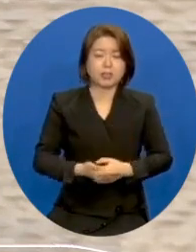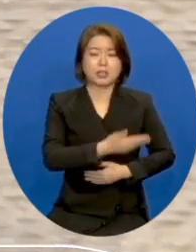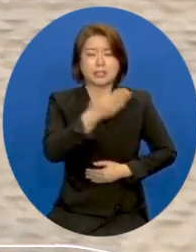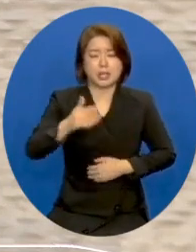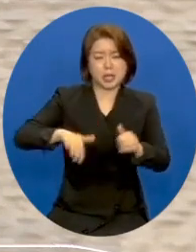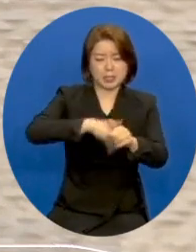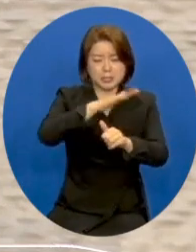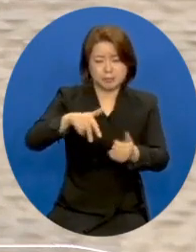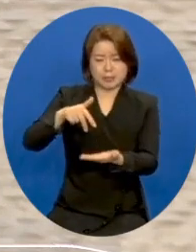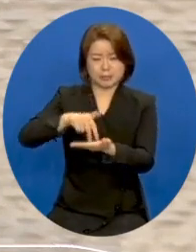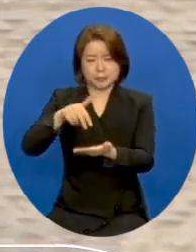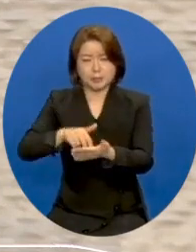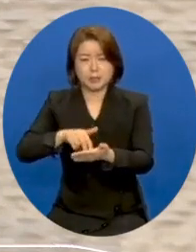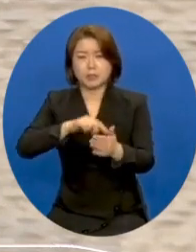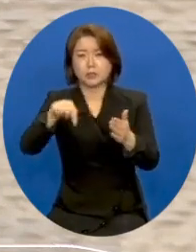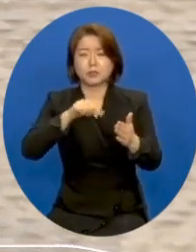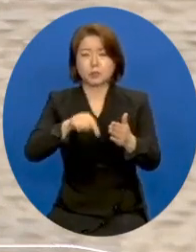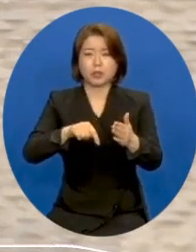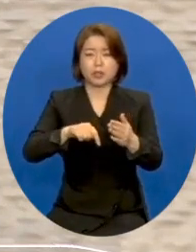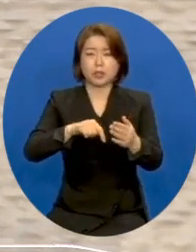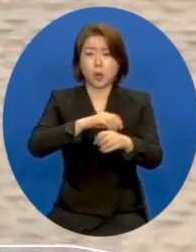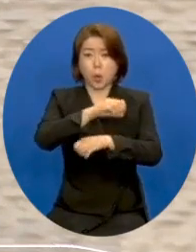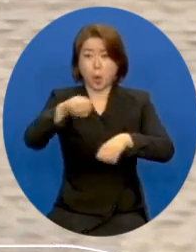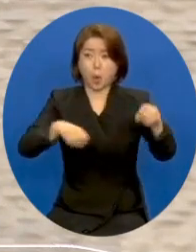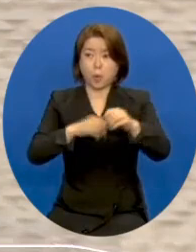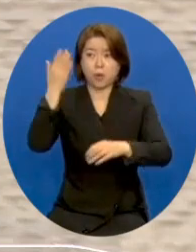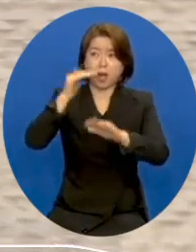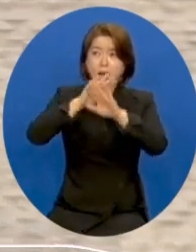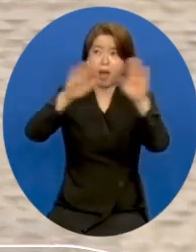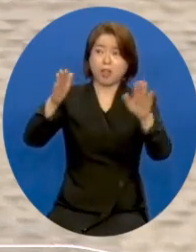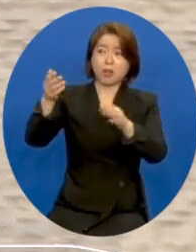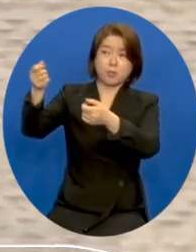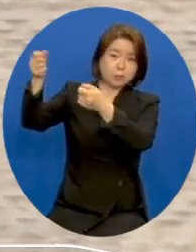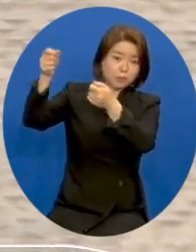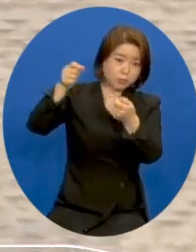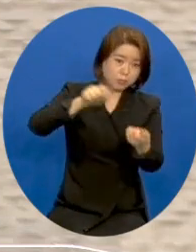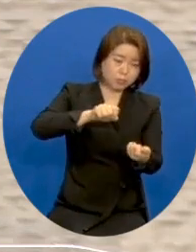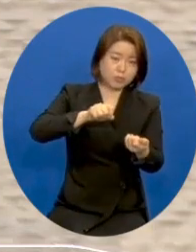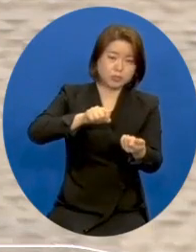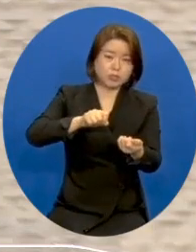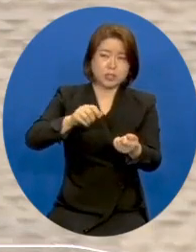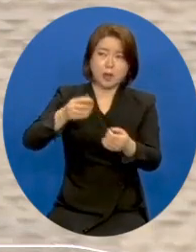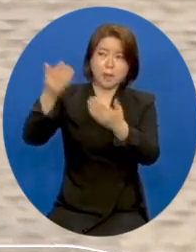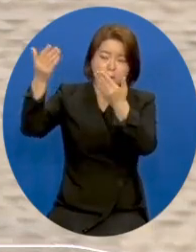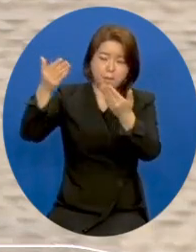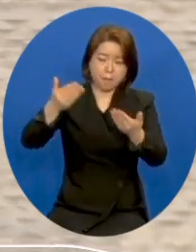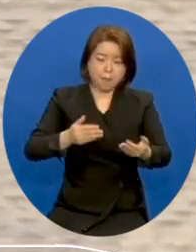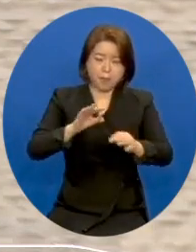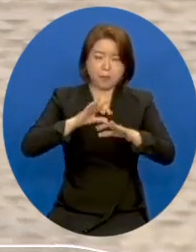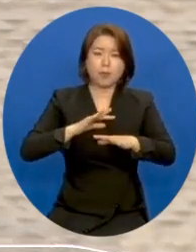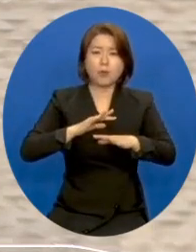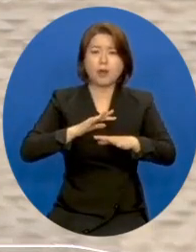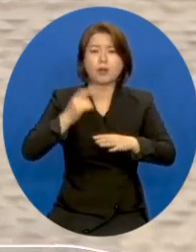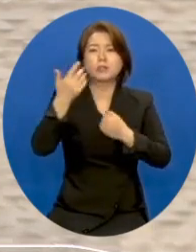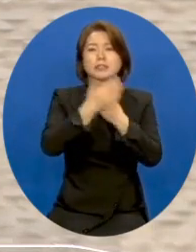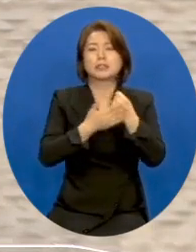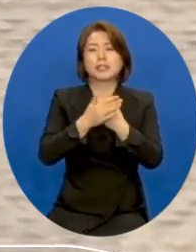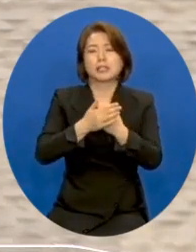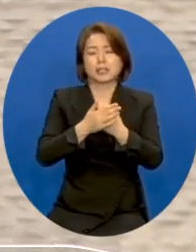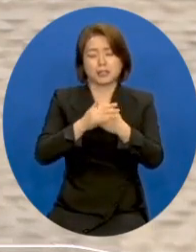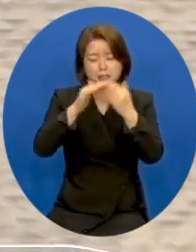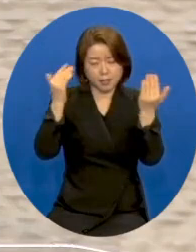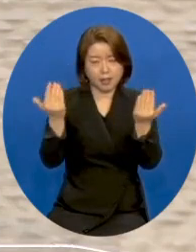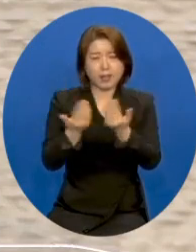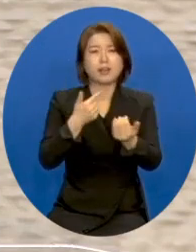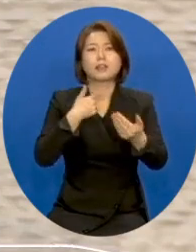형편과 처지 속에 오히려 하늘로부터 부어지는 놀라운 은혜가 임하는 것을 다 경험하시게